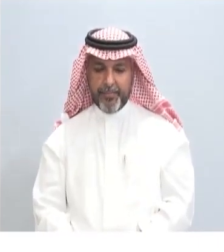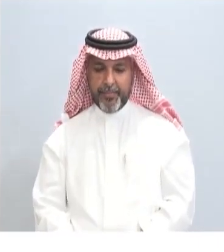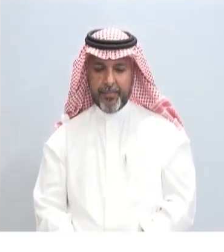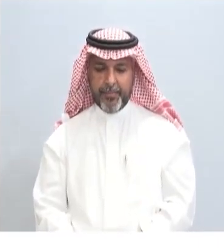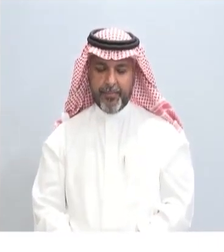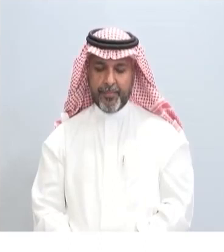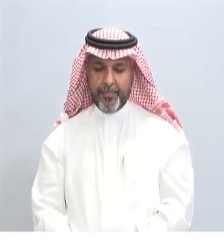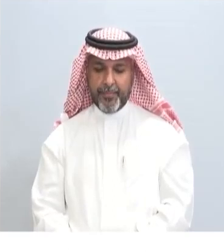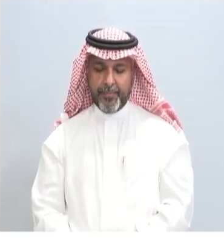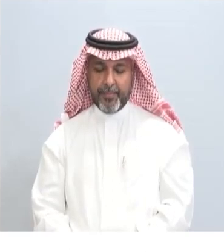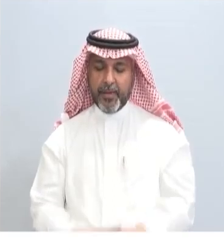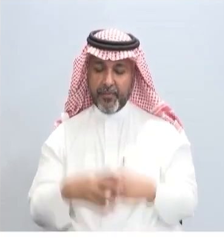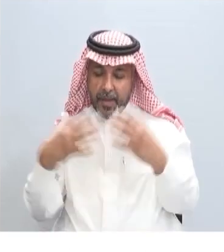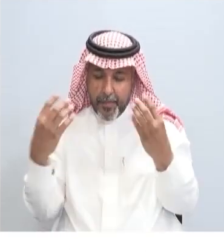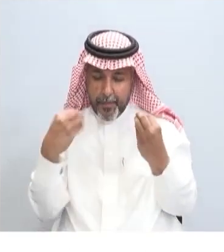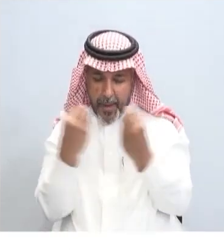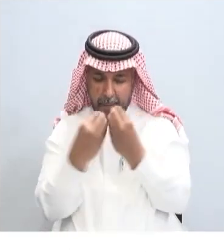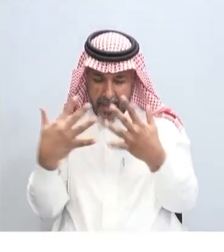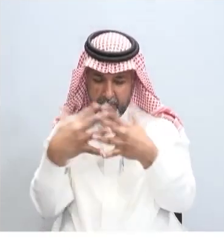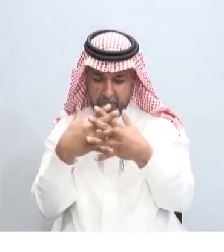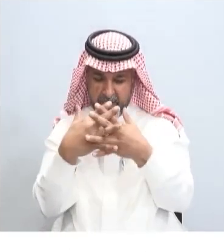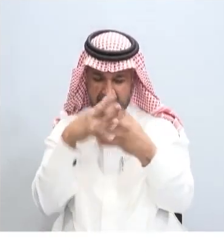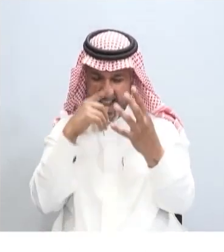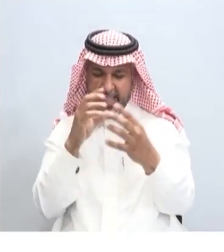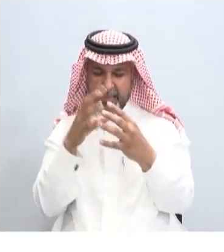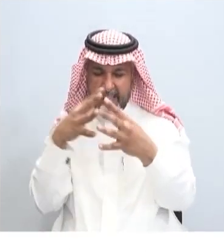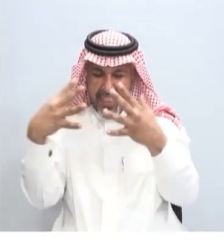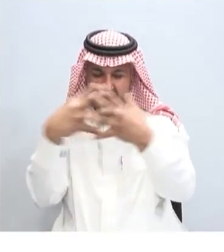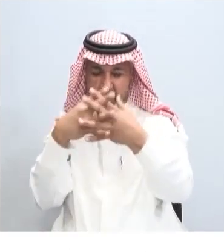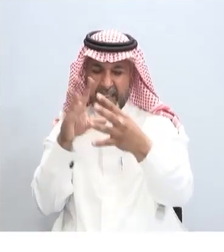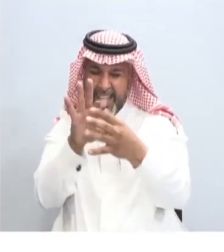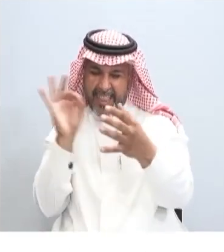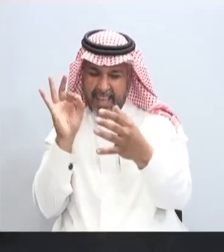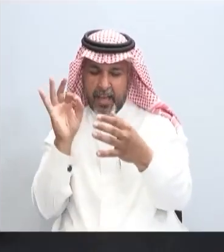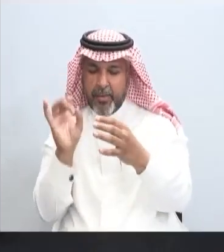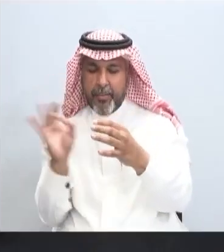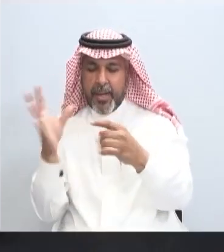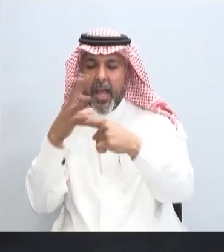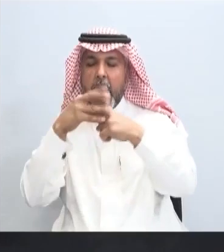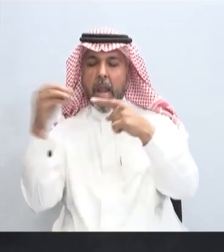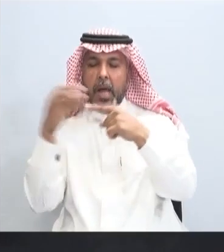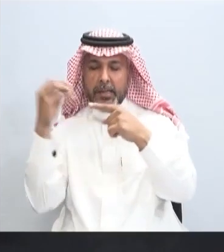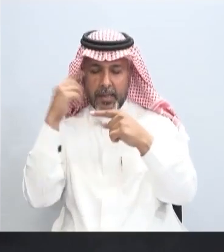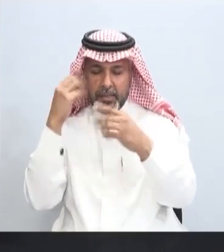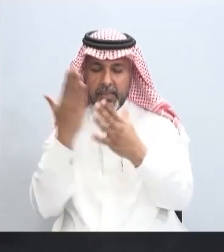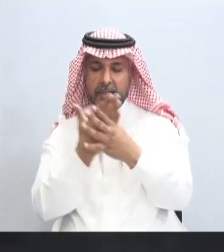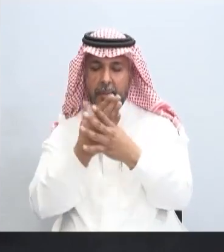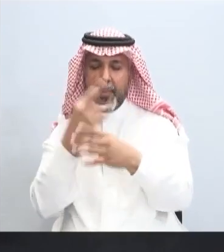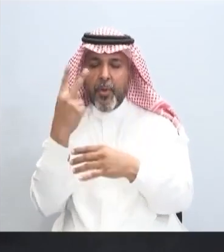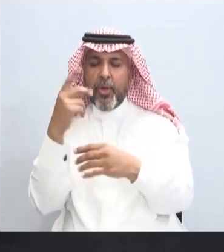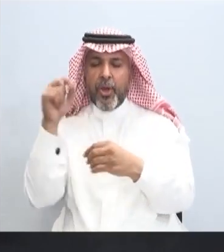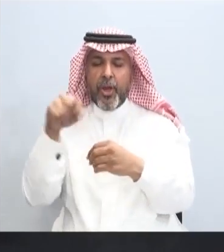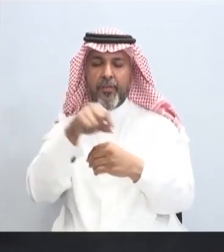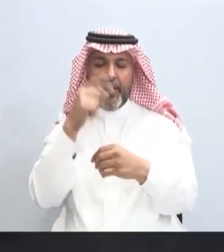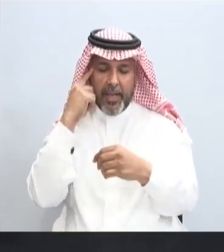مشتركه فبالتالي يجب علي اني اقوم بطرح هذا التقاطع لانه انحسب مرتين فانا لو حسبت الالوان